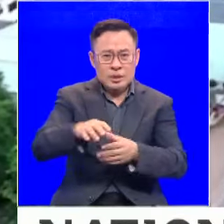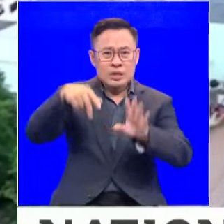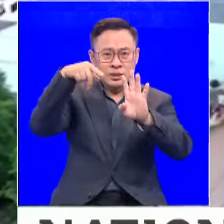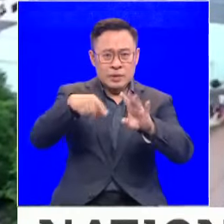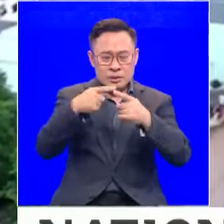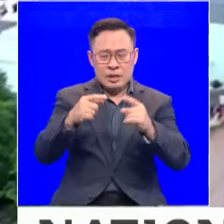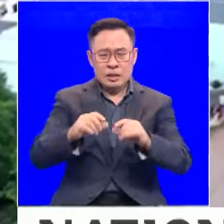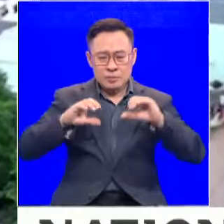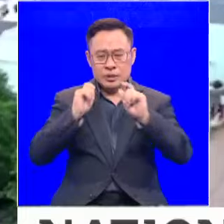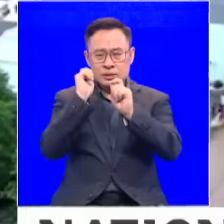รัฐมนตรีเกษตรคนใหม่ด้วยนะฮะ